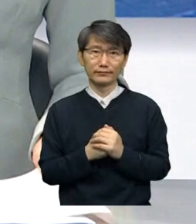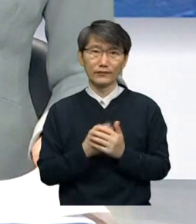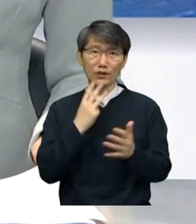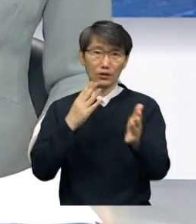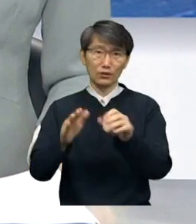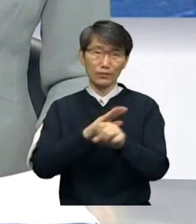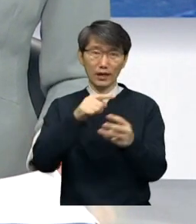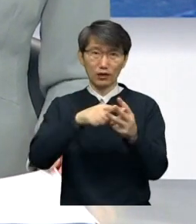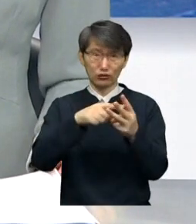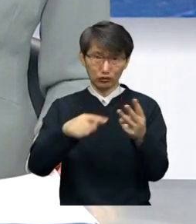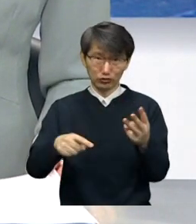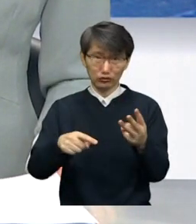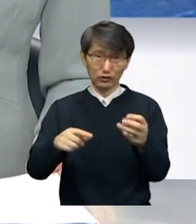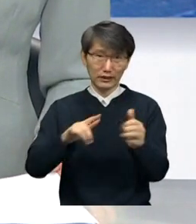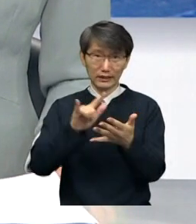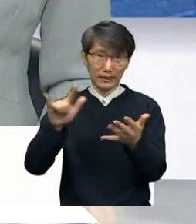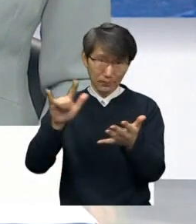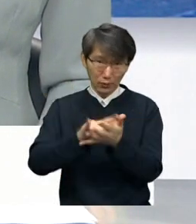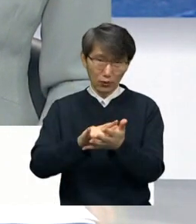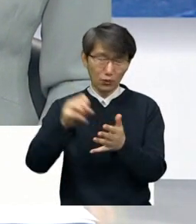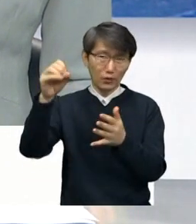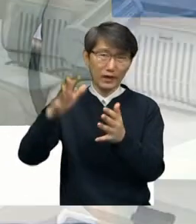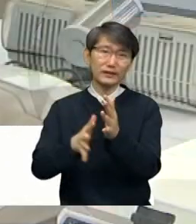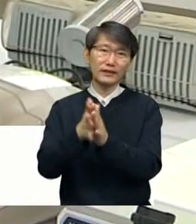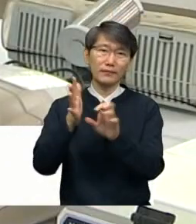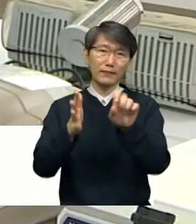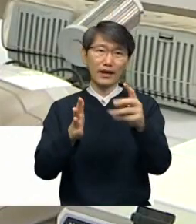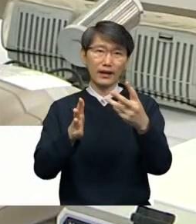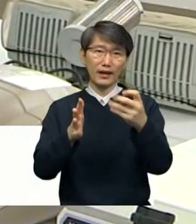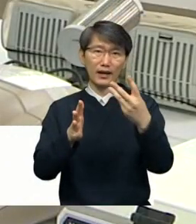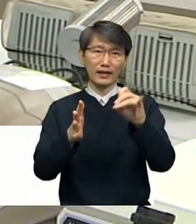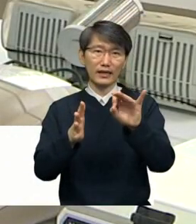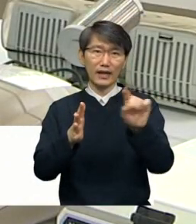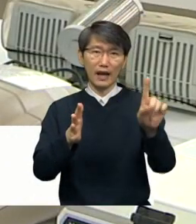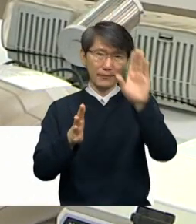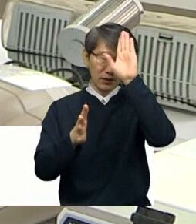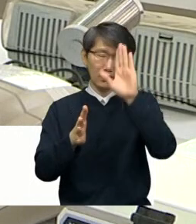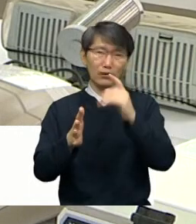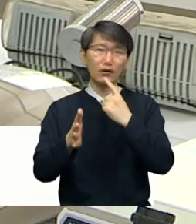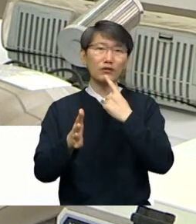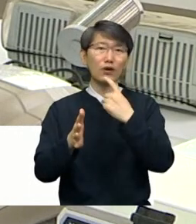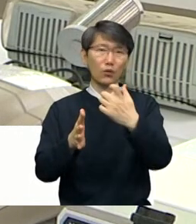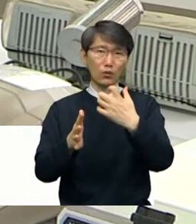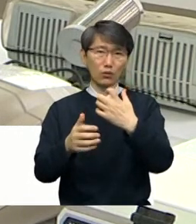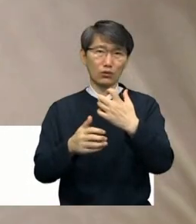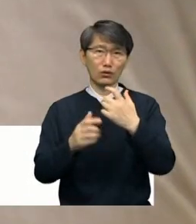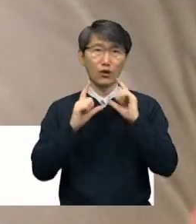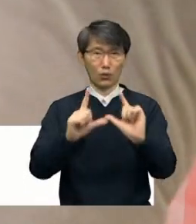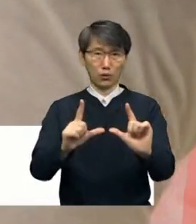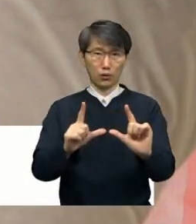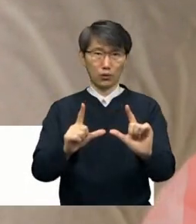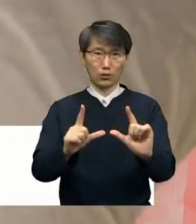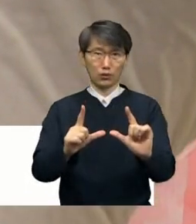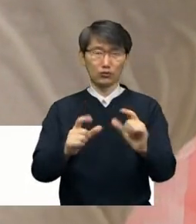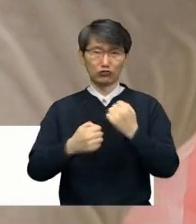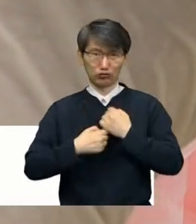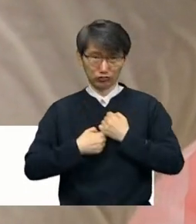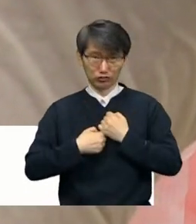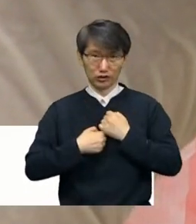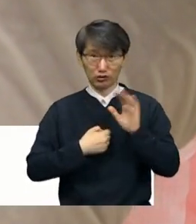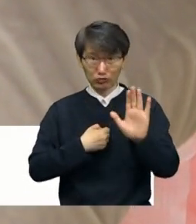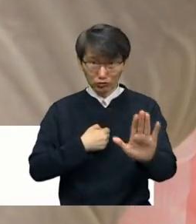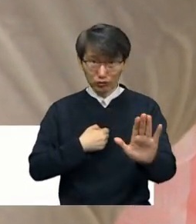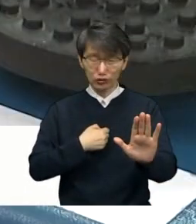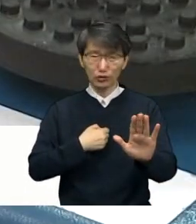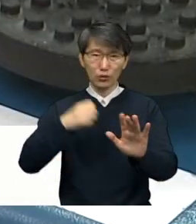경기도 파주시 김포시에 이어 고양 시에도 말라리아 경보가 발령됐습니다 이번 경보는 말라리아 주의보 반령